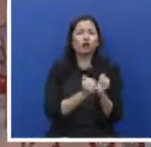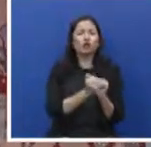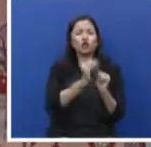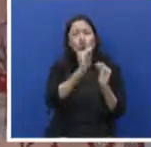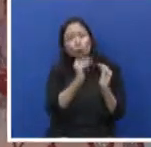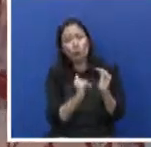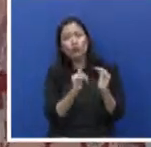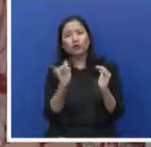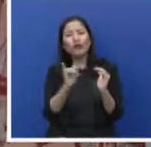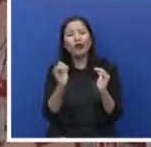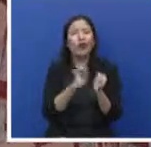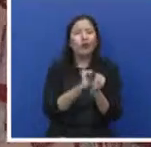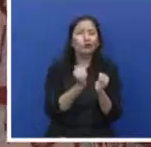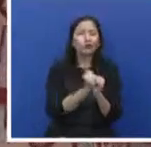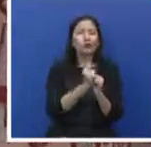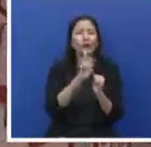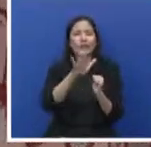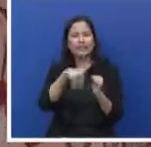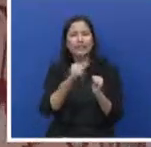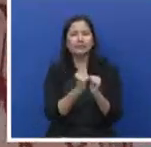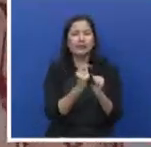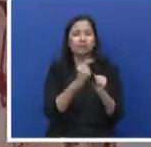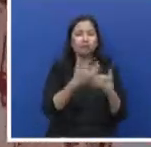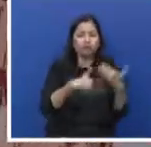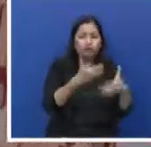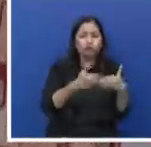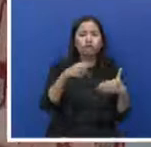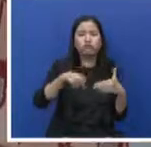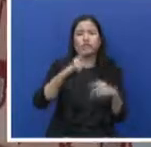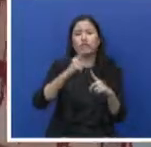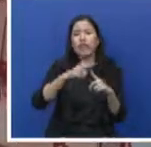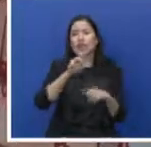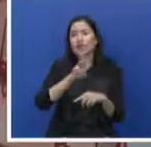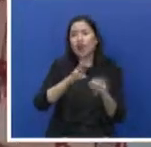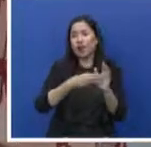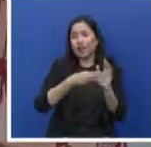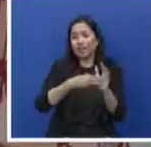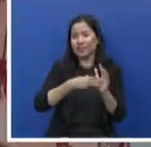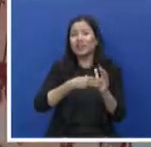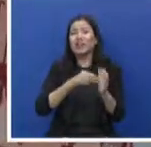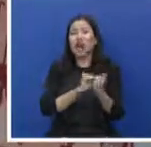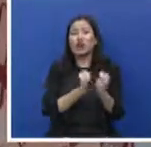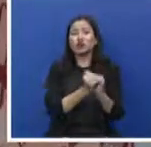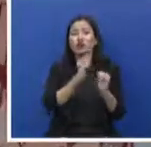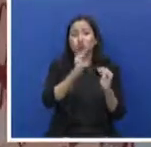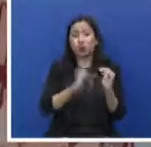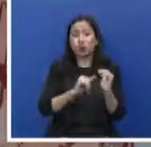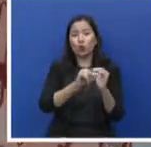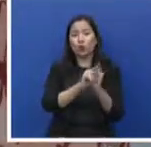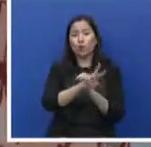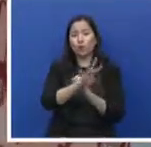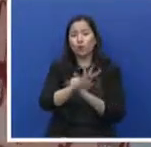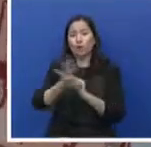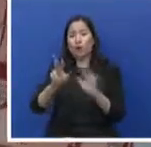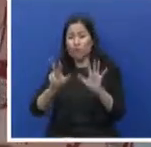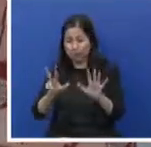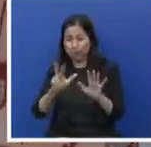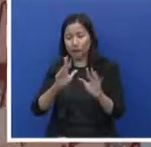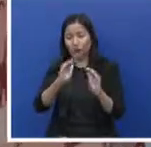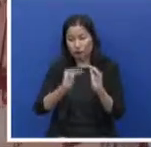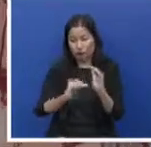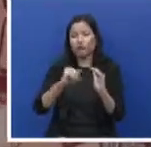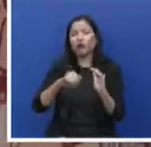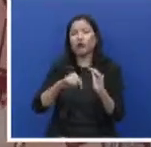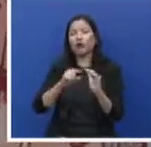kasus aktifnya juga sudah kita update per 3 Maret ini. Kasus aktif menurun 2.448 kasus